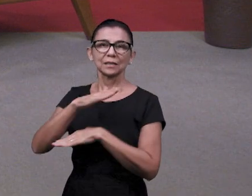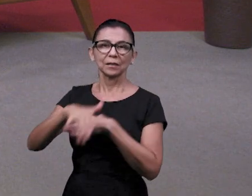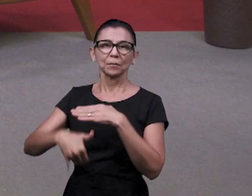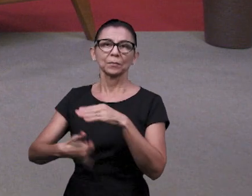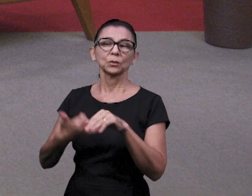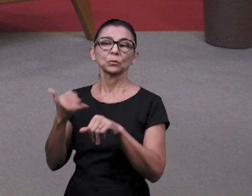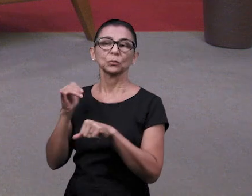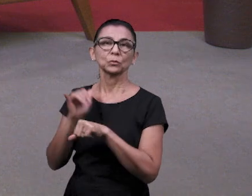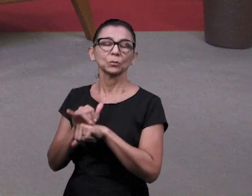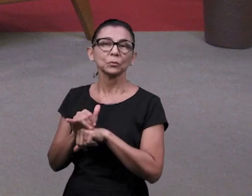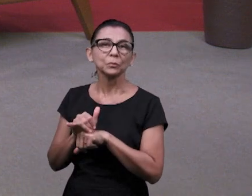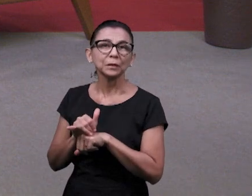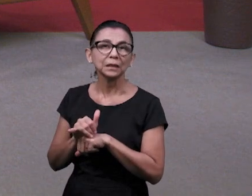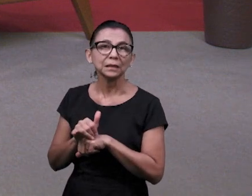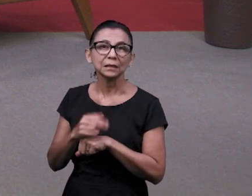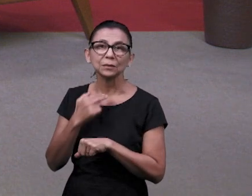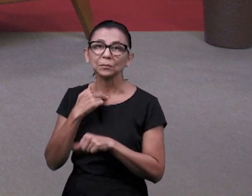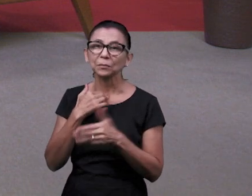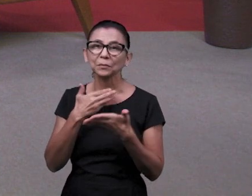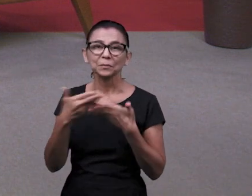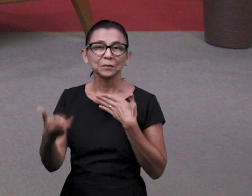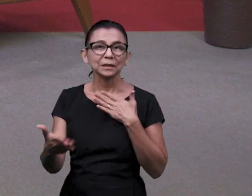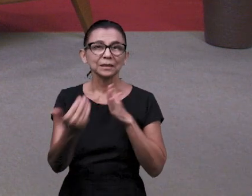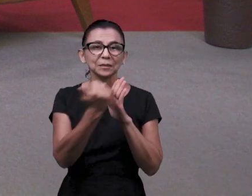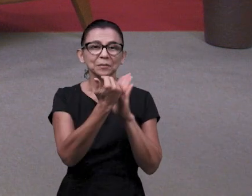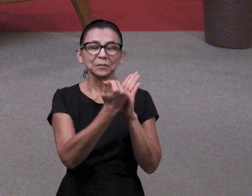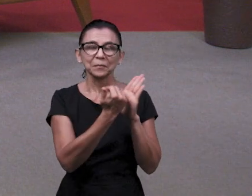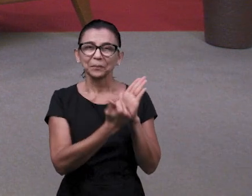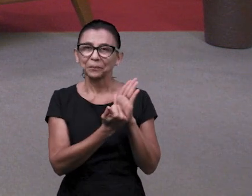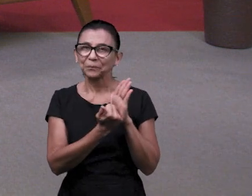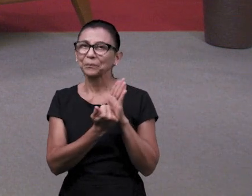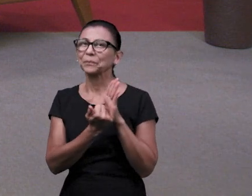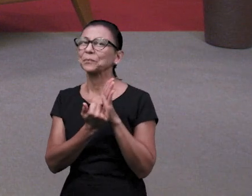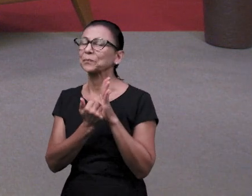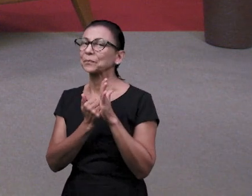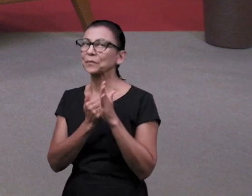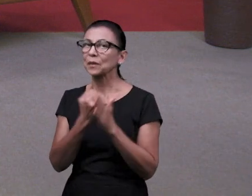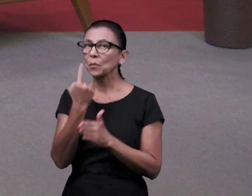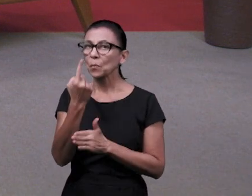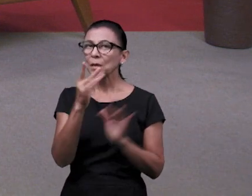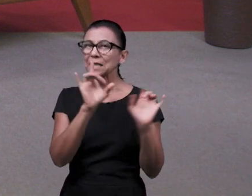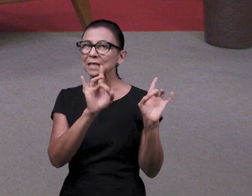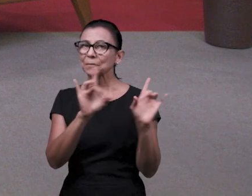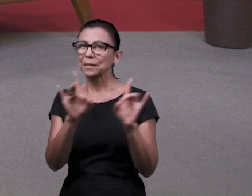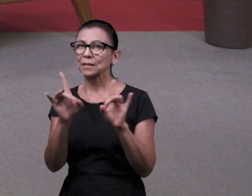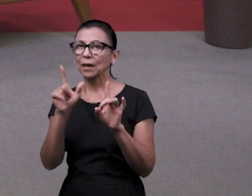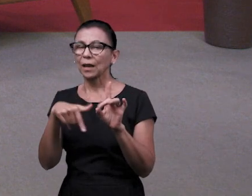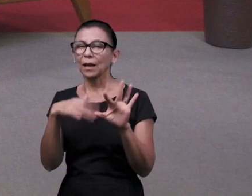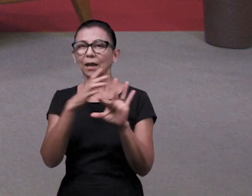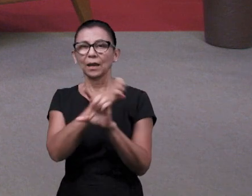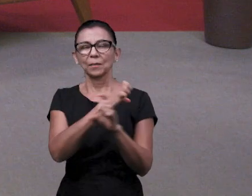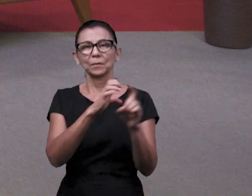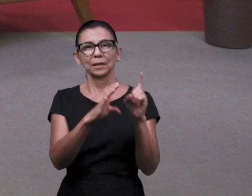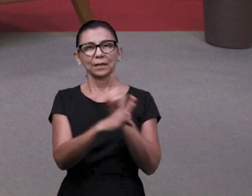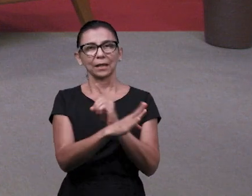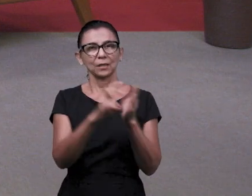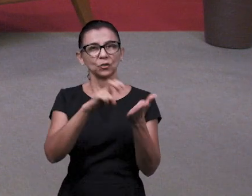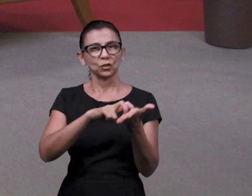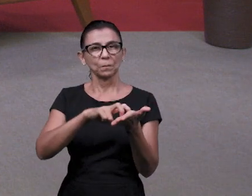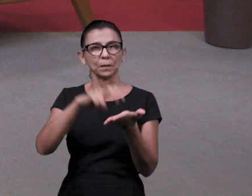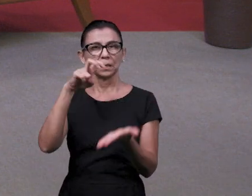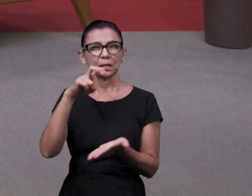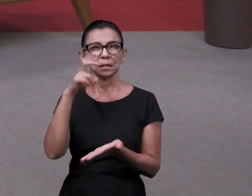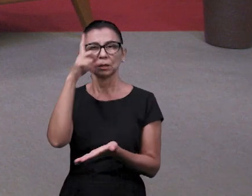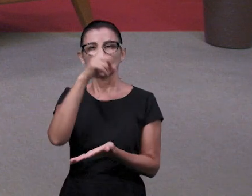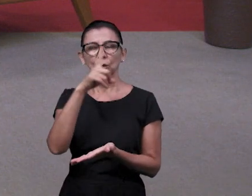aussi invité à accéder à notre canal sur YouTube. Ne ratez pas nos programmations, dont une qui est